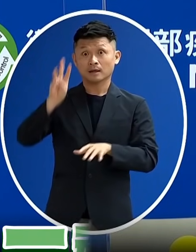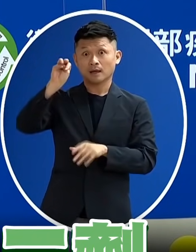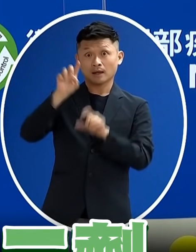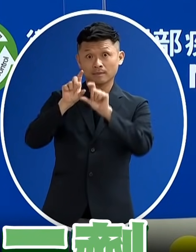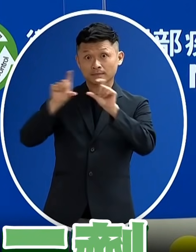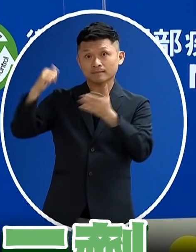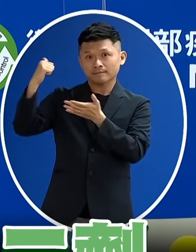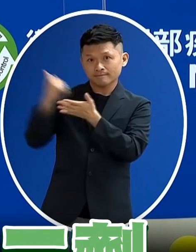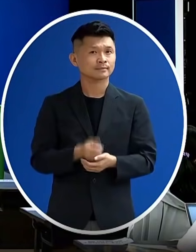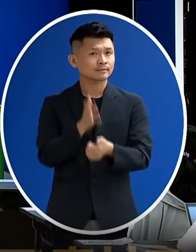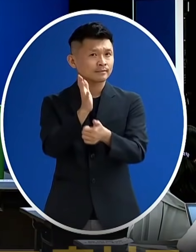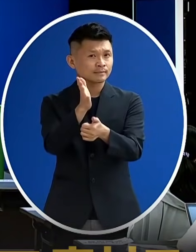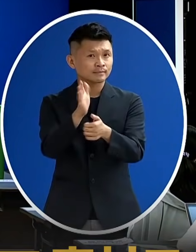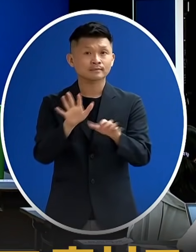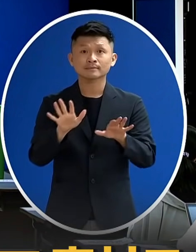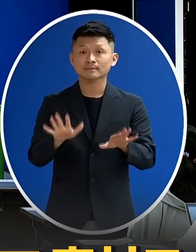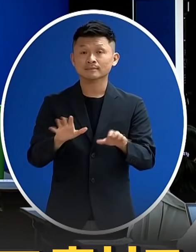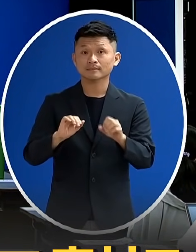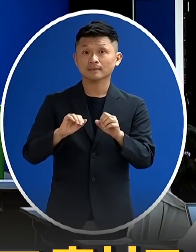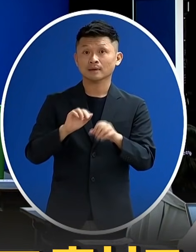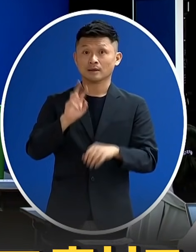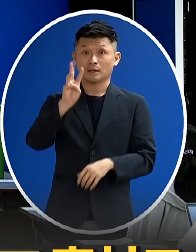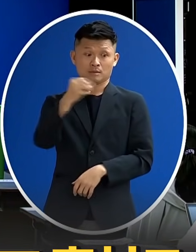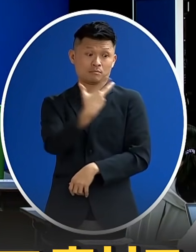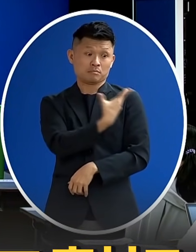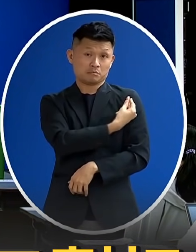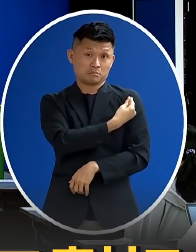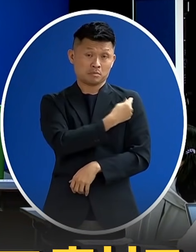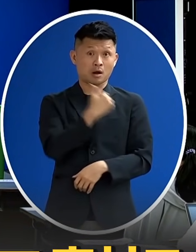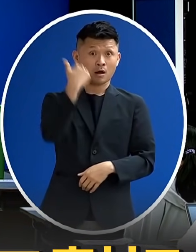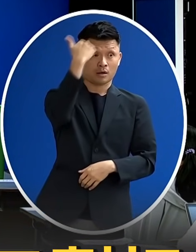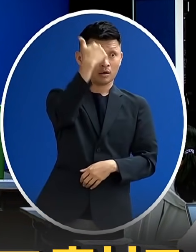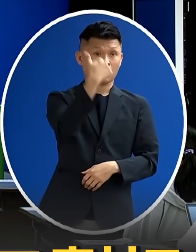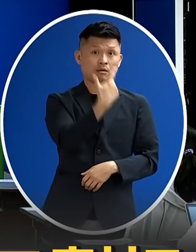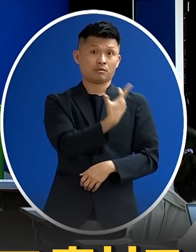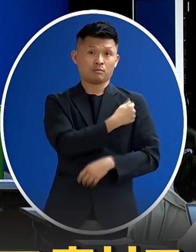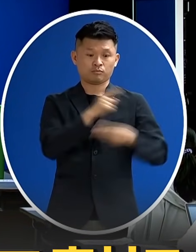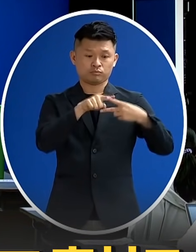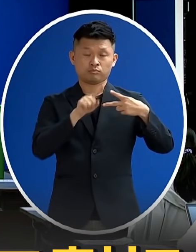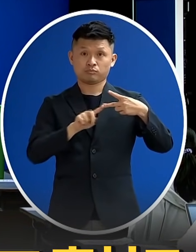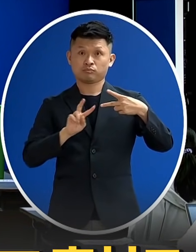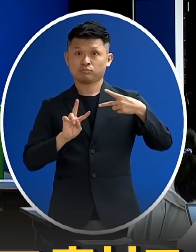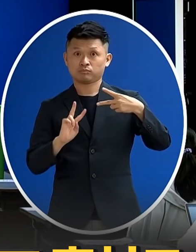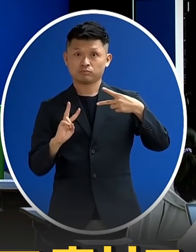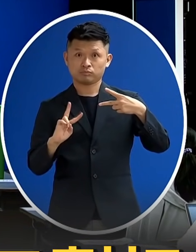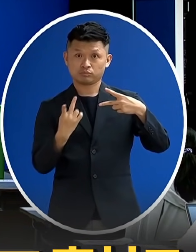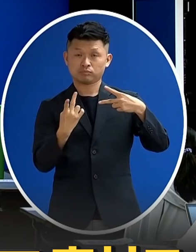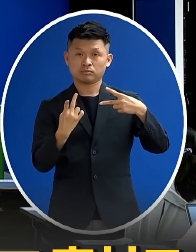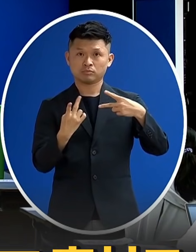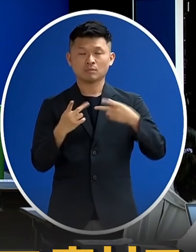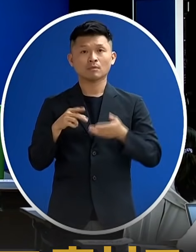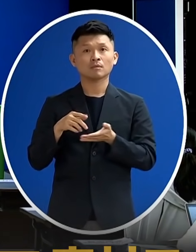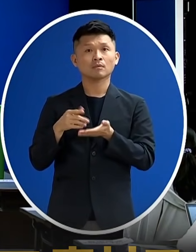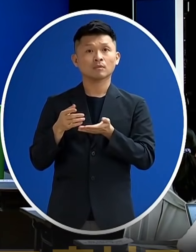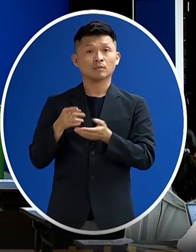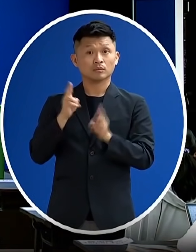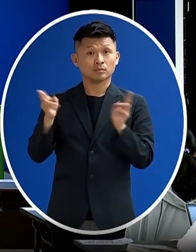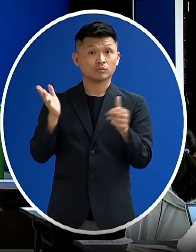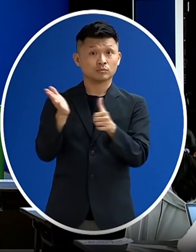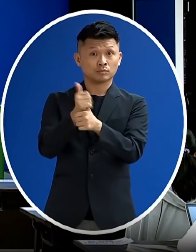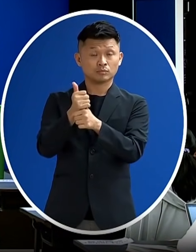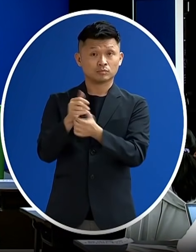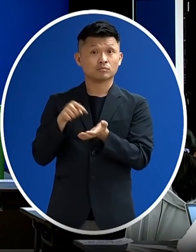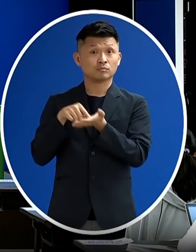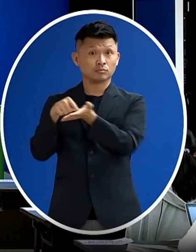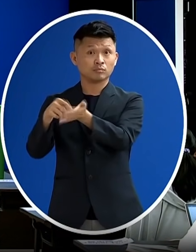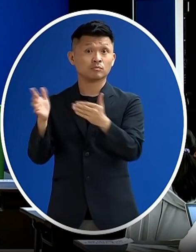规划打第二剂。 现在这个莫德纳混打高端的计划，昨天已经通过了 IRB， 然后也包含给指挥中心，就要取等